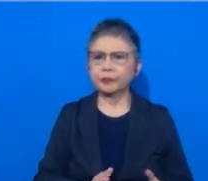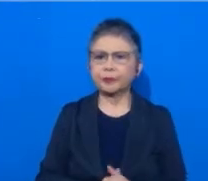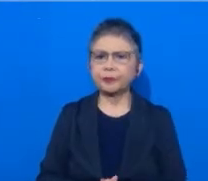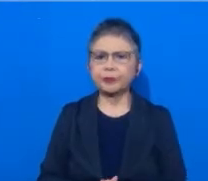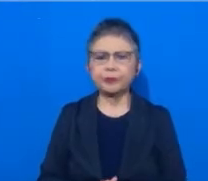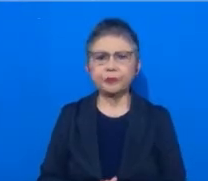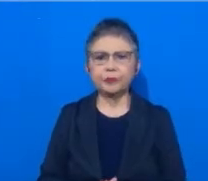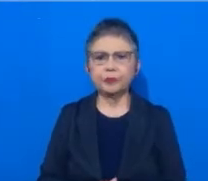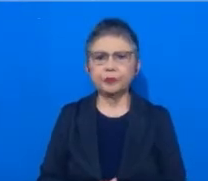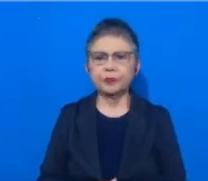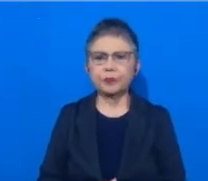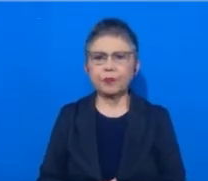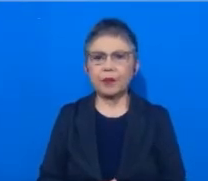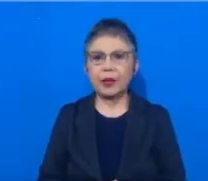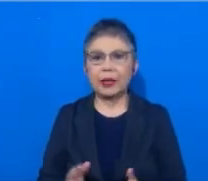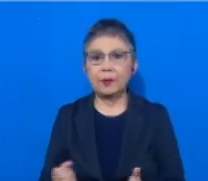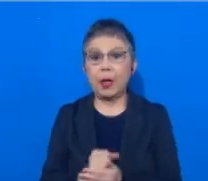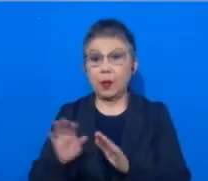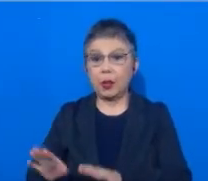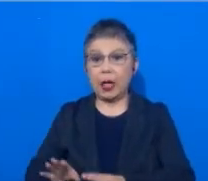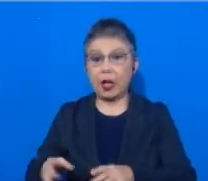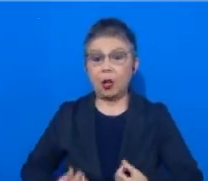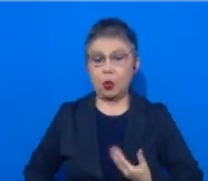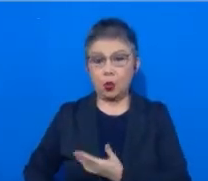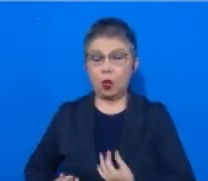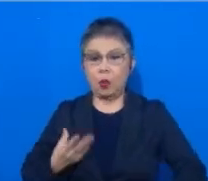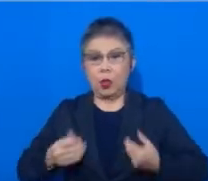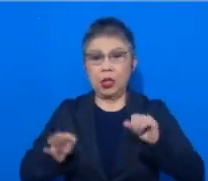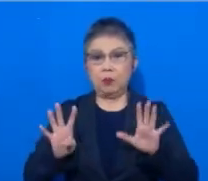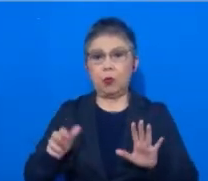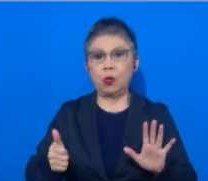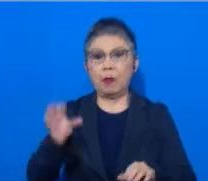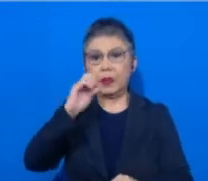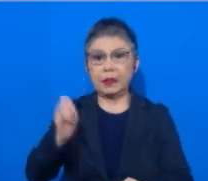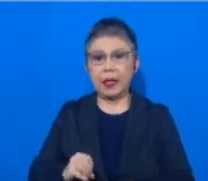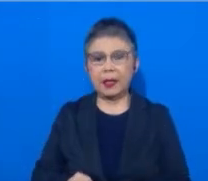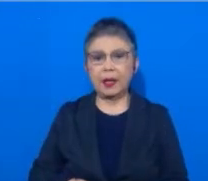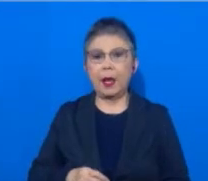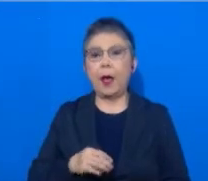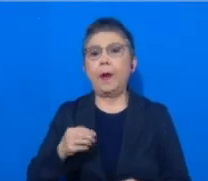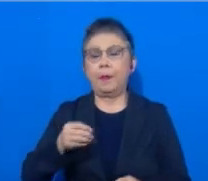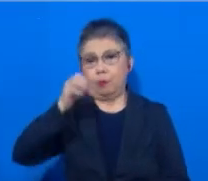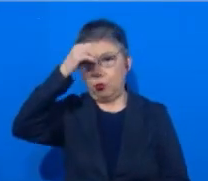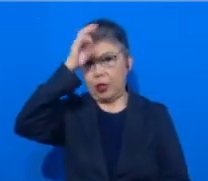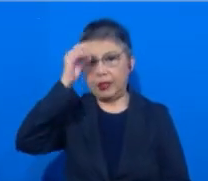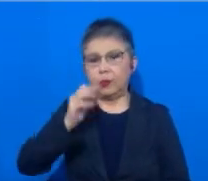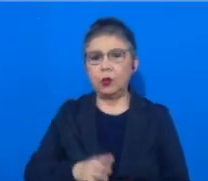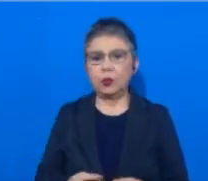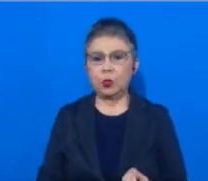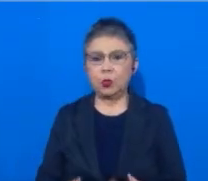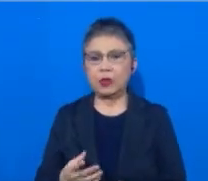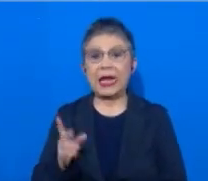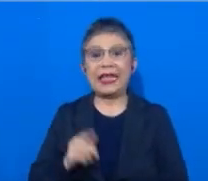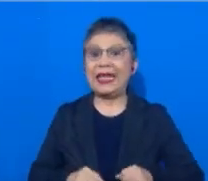kita informasi lain setelah sempat menjalani perawatan akibat luka bakar hingga 96% Briptu ryandwi bijaksono yang dibakar